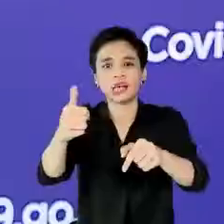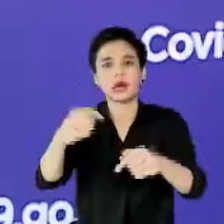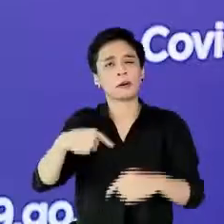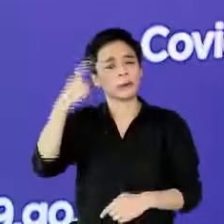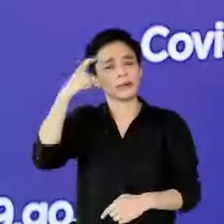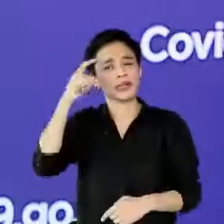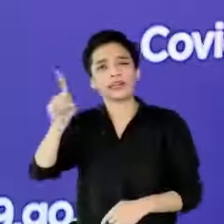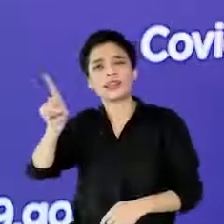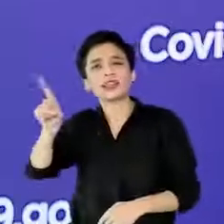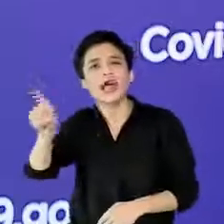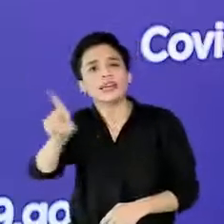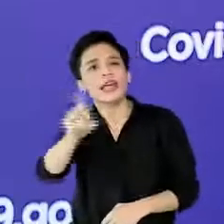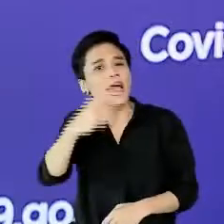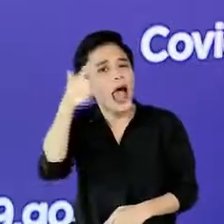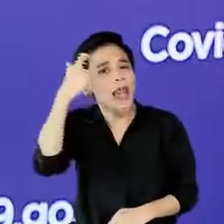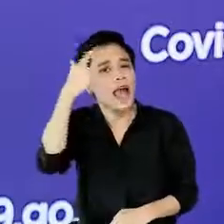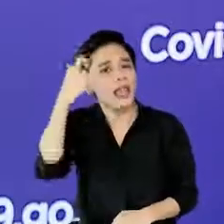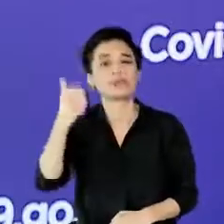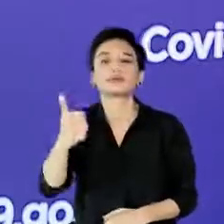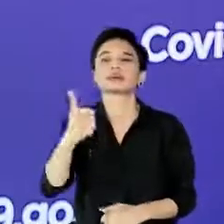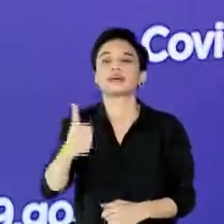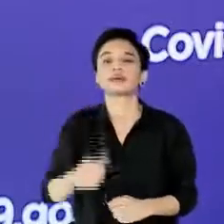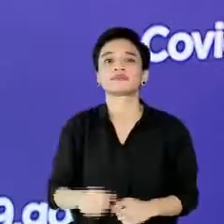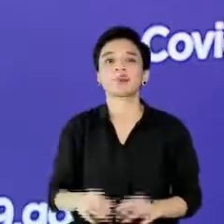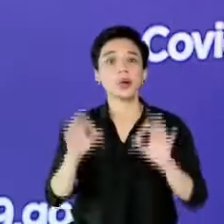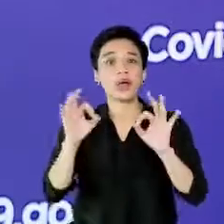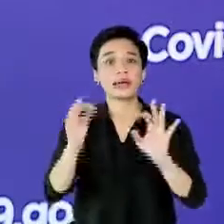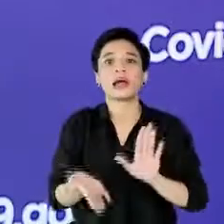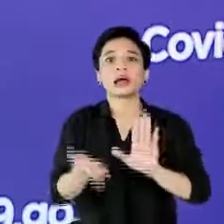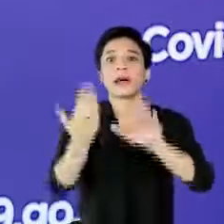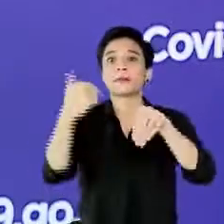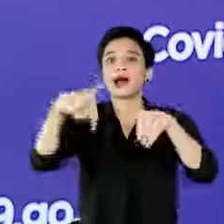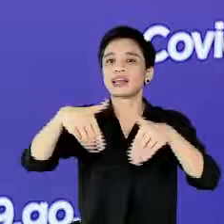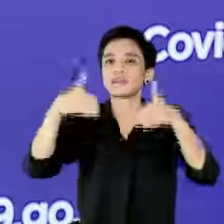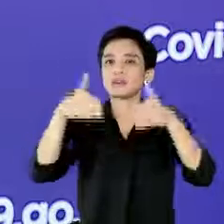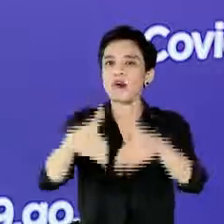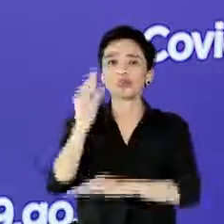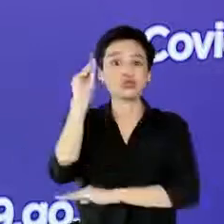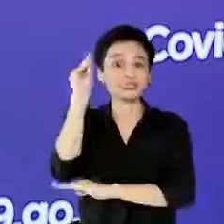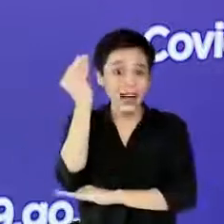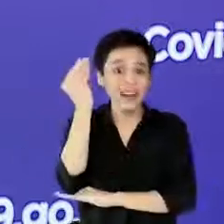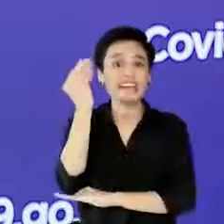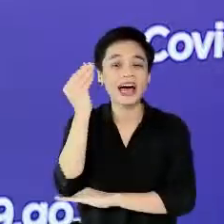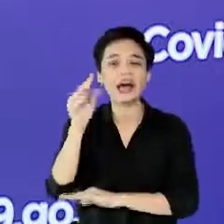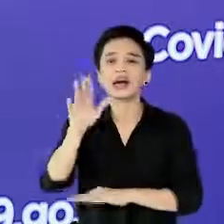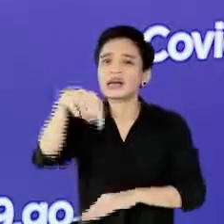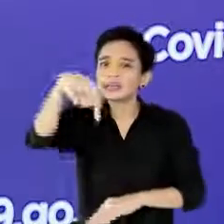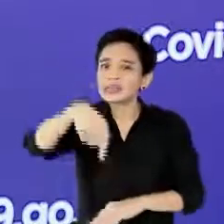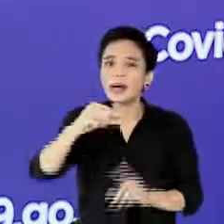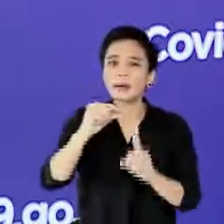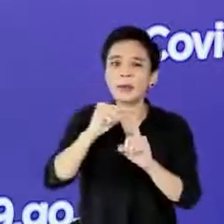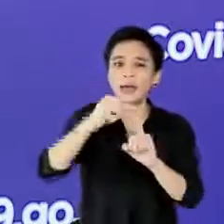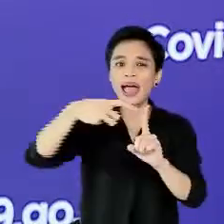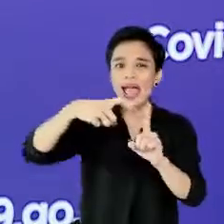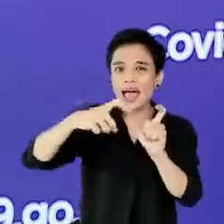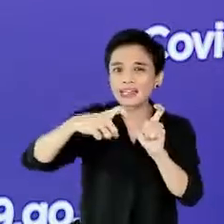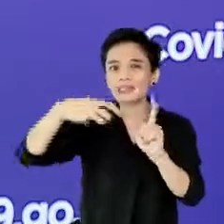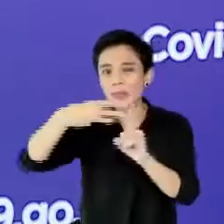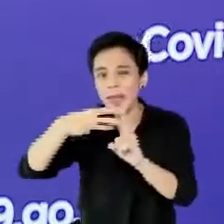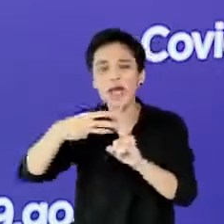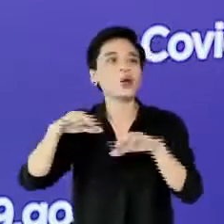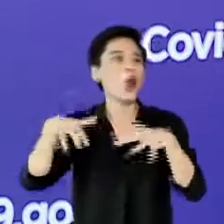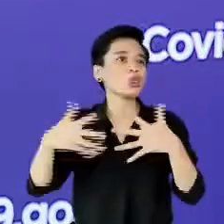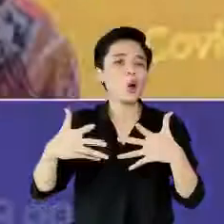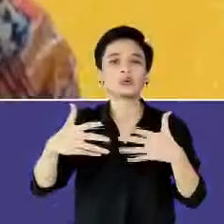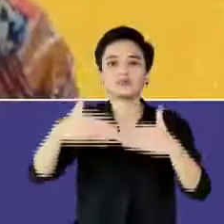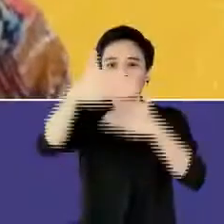baik sekarang kita kembali ke DKI Jakarta Ibu Widya ini sebenarnya anjuran penerapan psbb hingga lock daun di DKI Jakarta